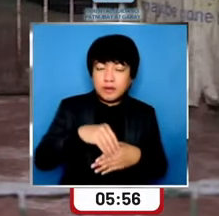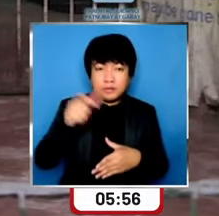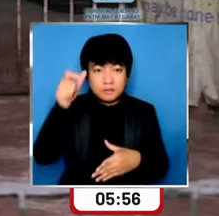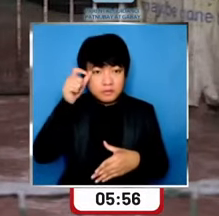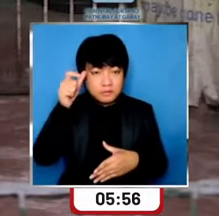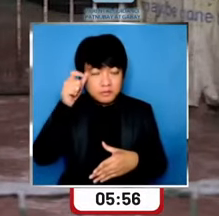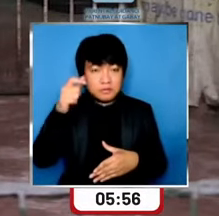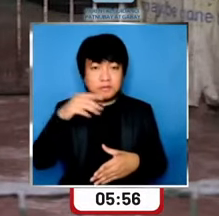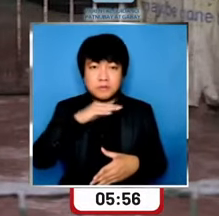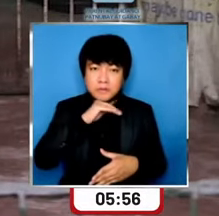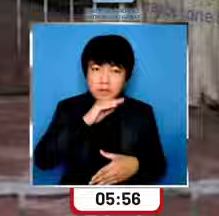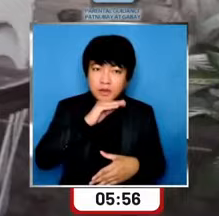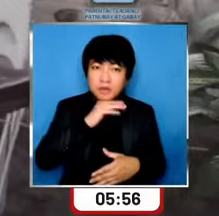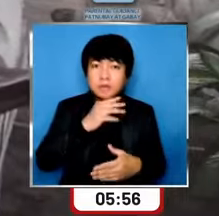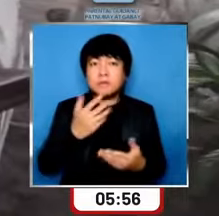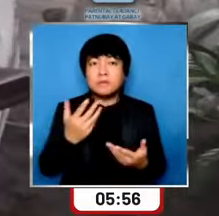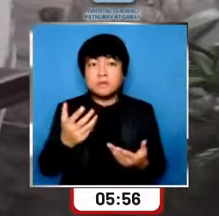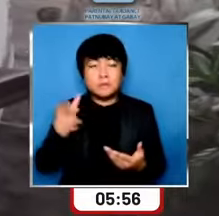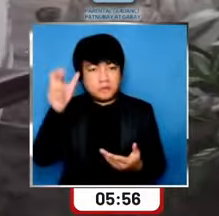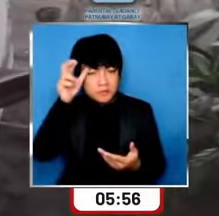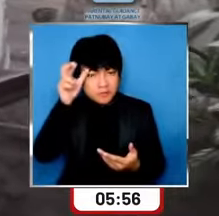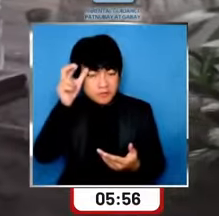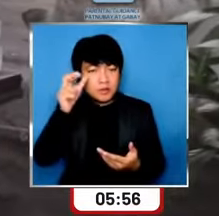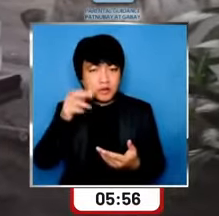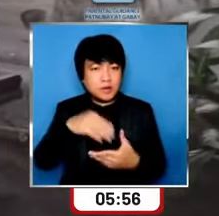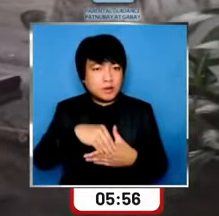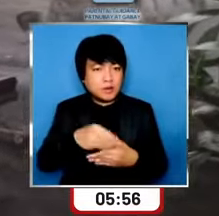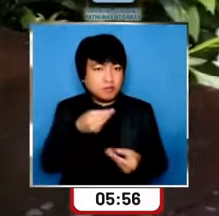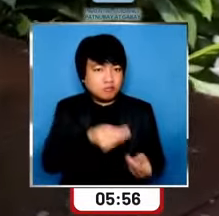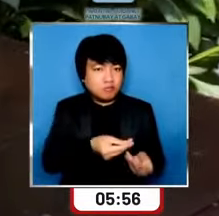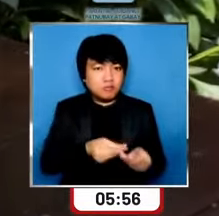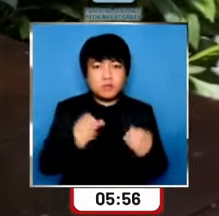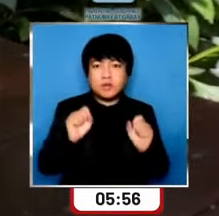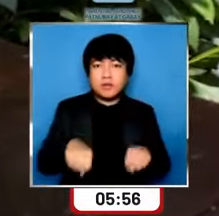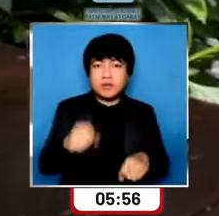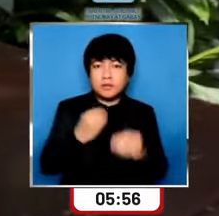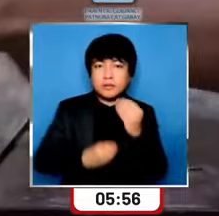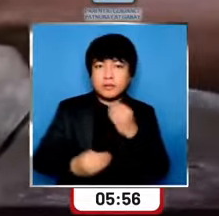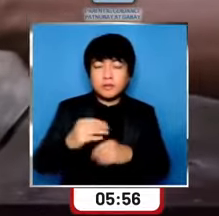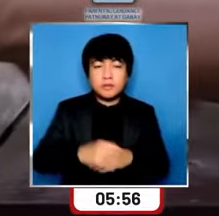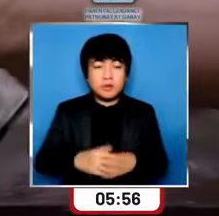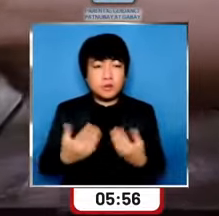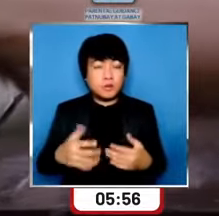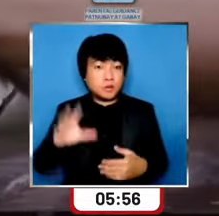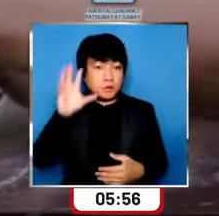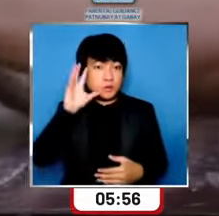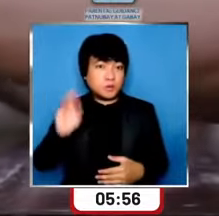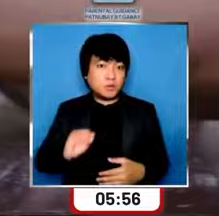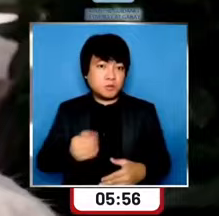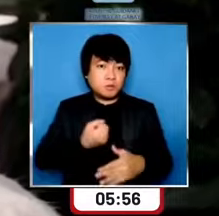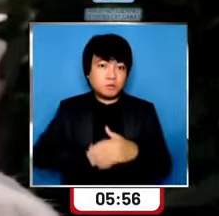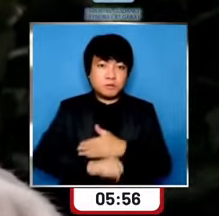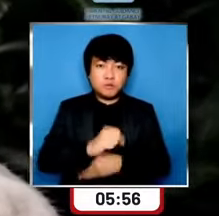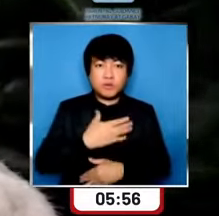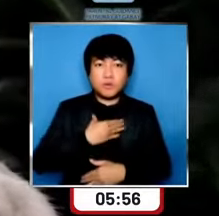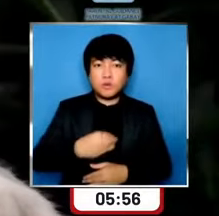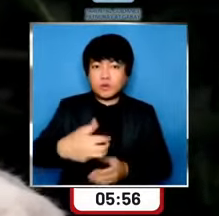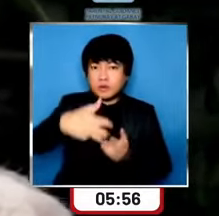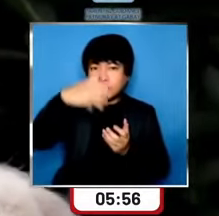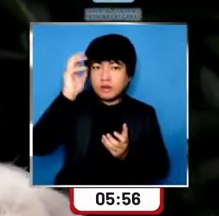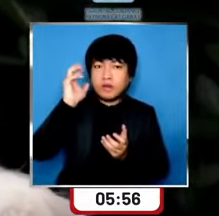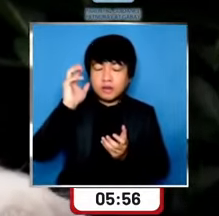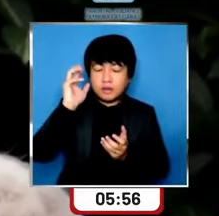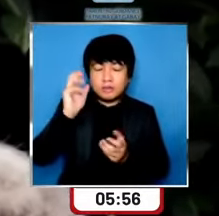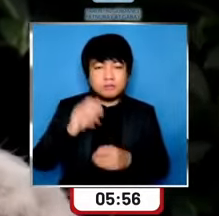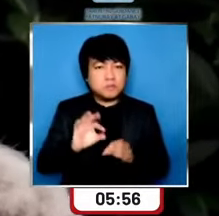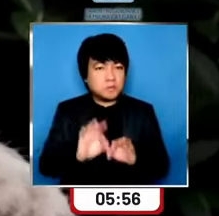sarap akapin po, parang baby. Milagro may tuturing ang pagkakapanganak ng puting leon sa bansa. Kaya dapat pahalagahan at bigyang importansya